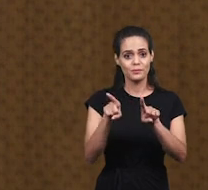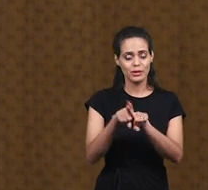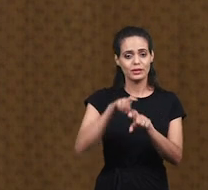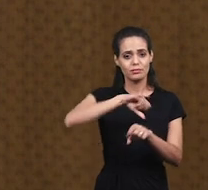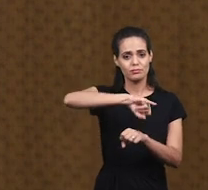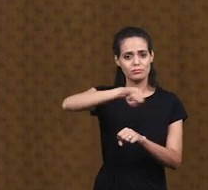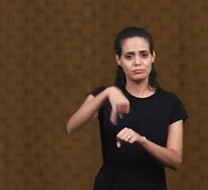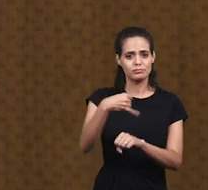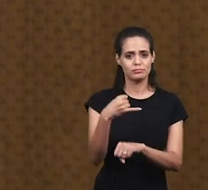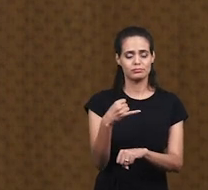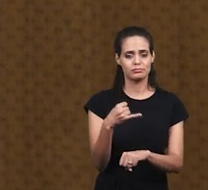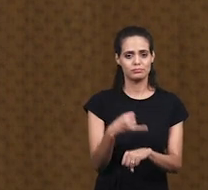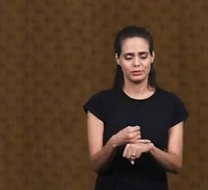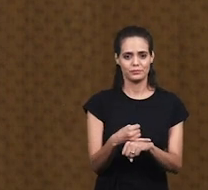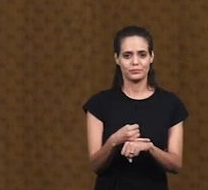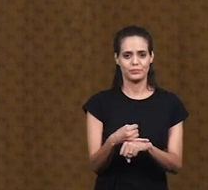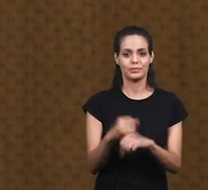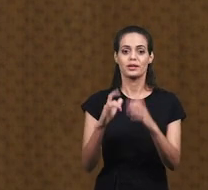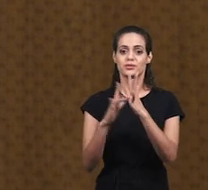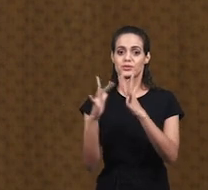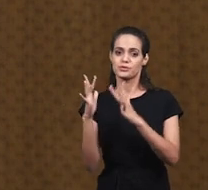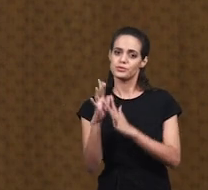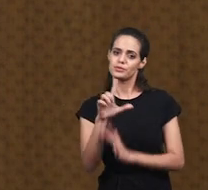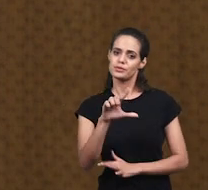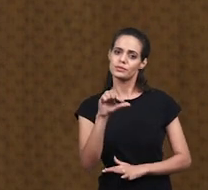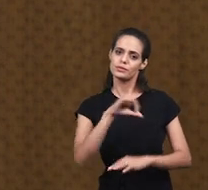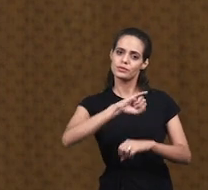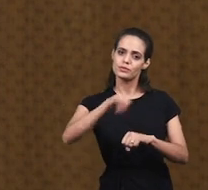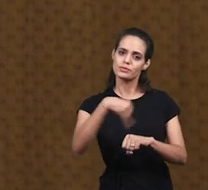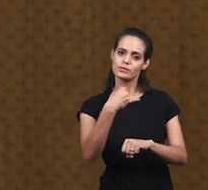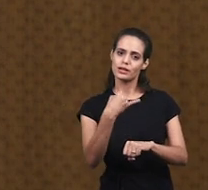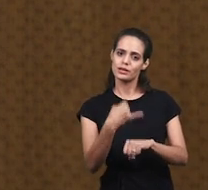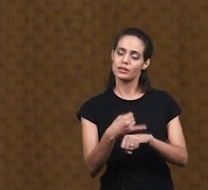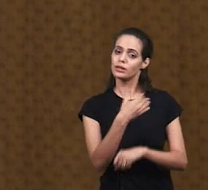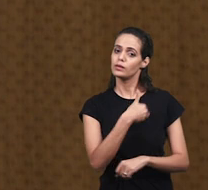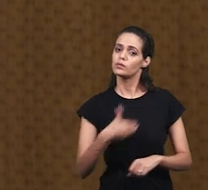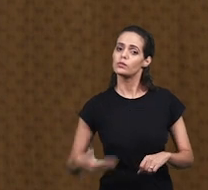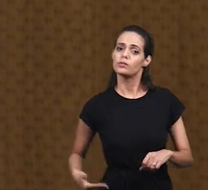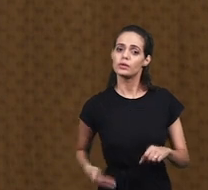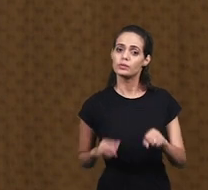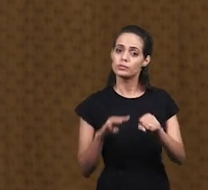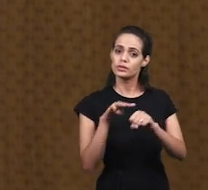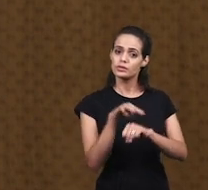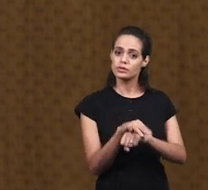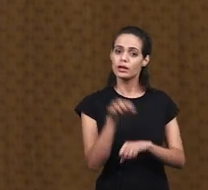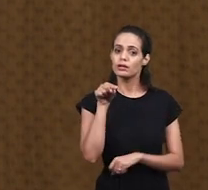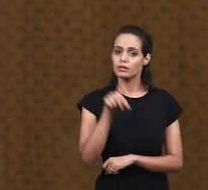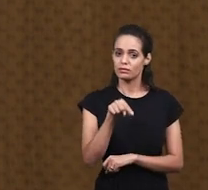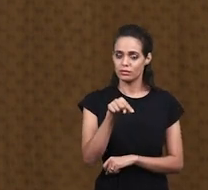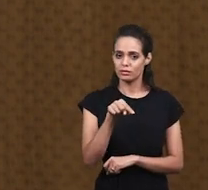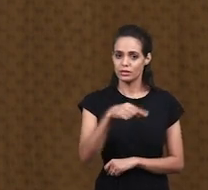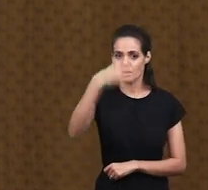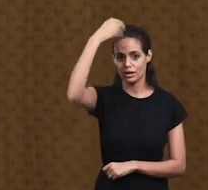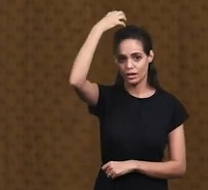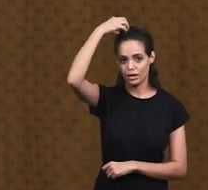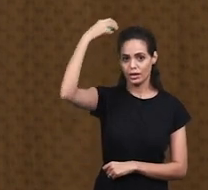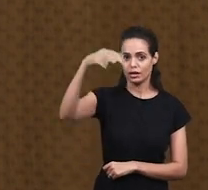pour établir son gouvernement à Jérusalem, comme roi en Jérusalem. Ce